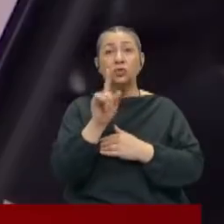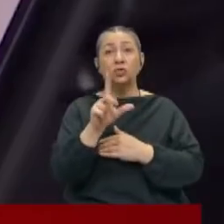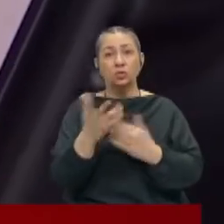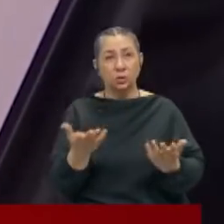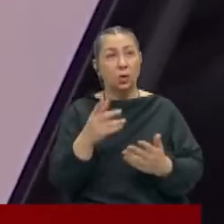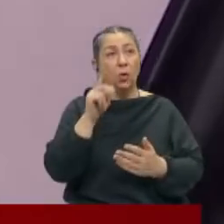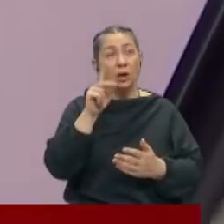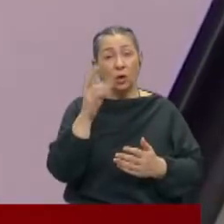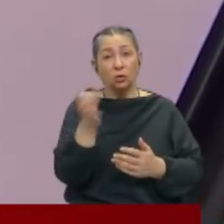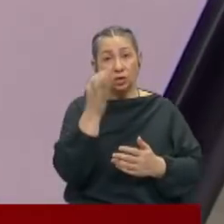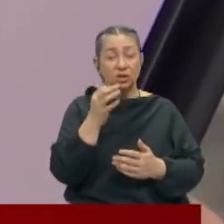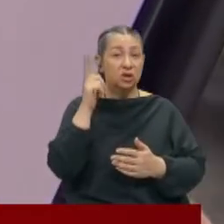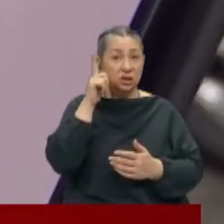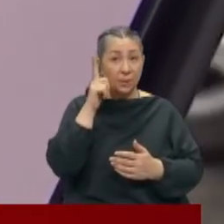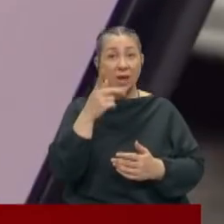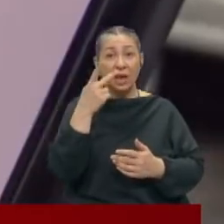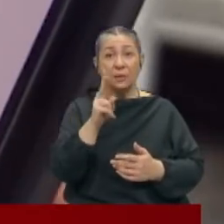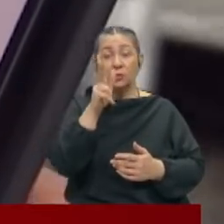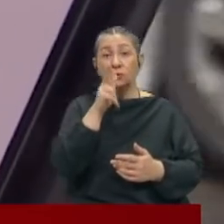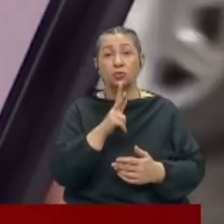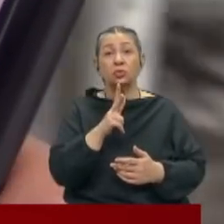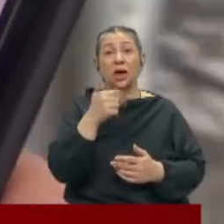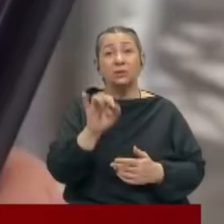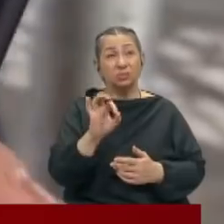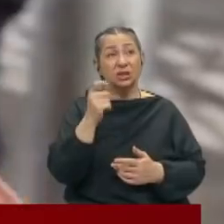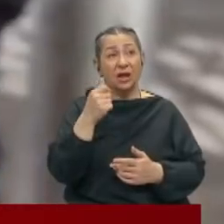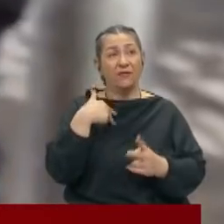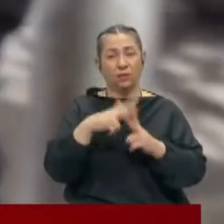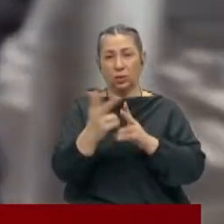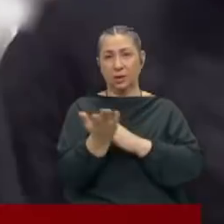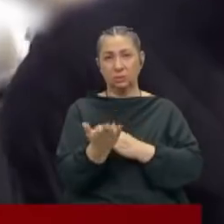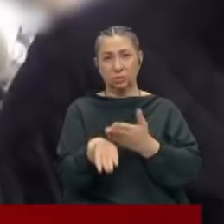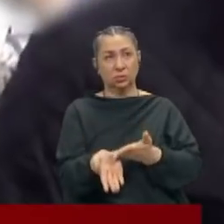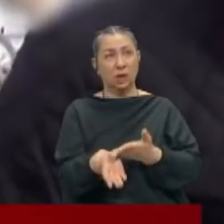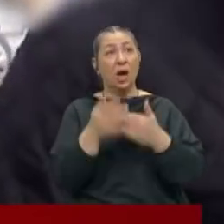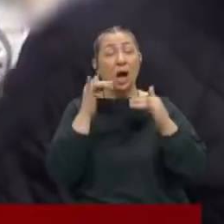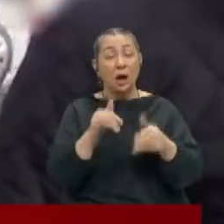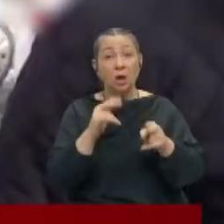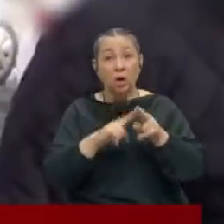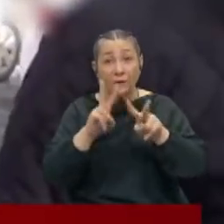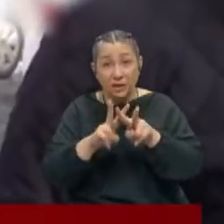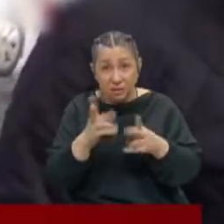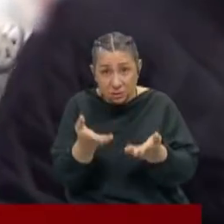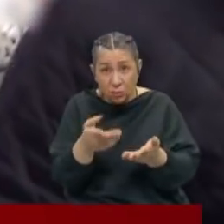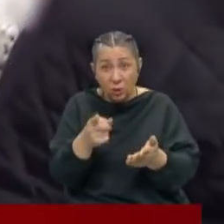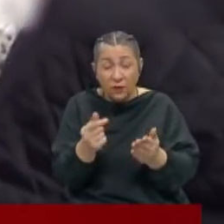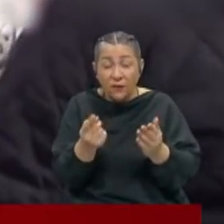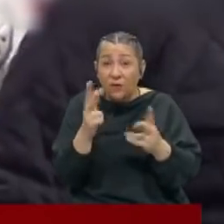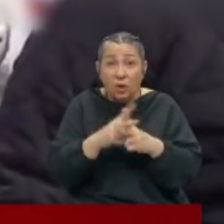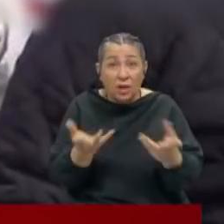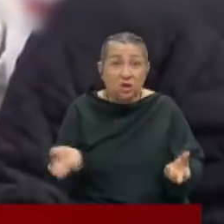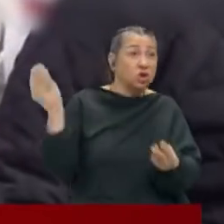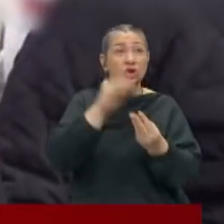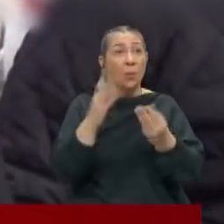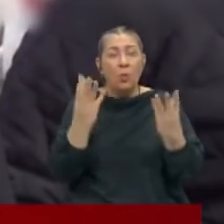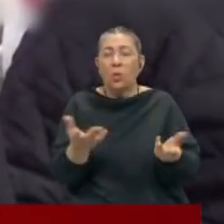TL. 12 Ocak Çarşamba günü 2360 lira bana fatura gelmiş. Aynı kilovatı kullanıp bu kadar fatura nasıl